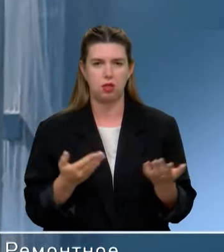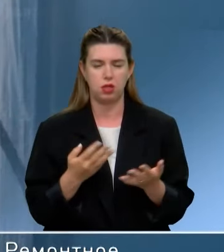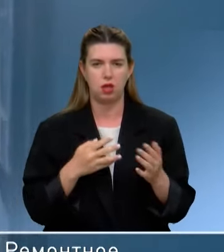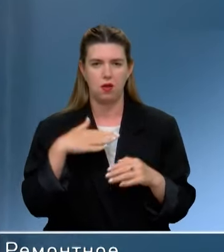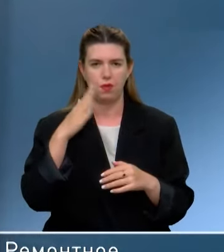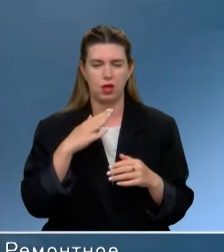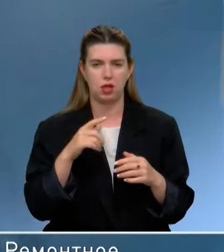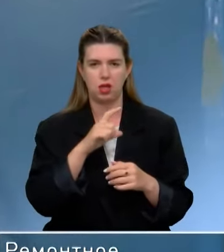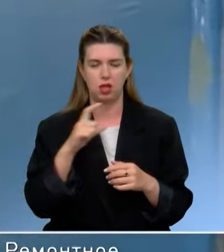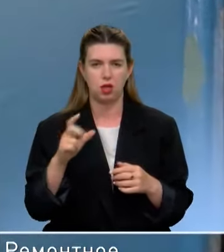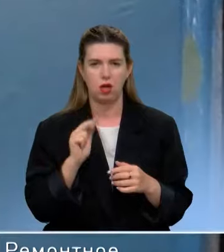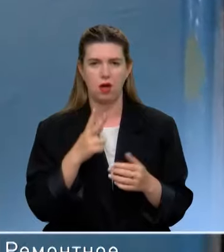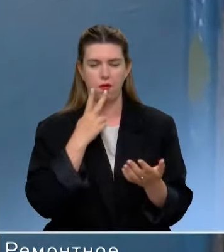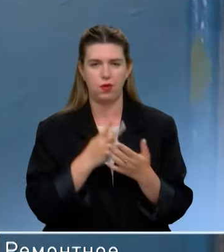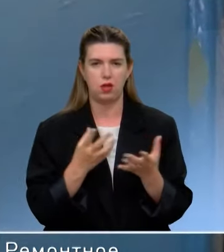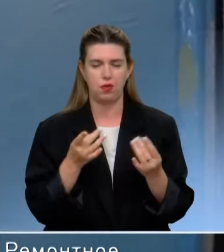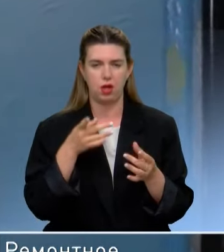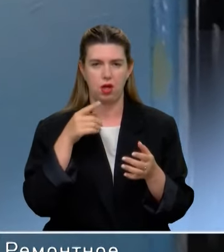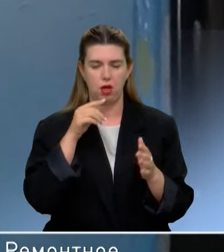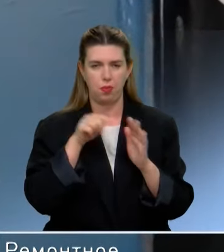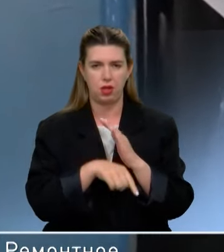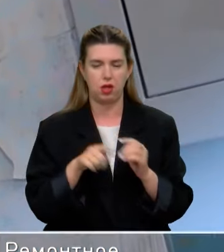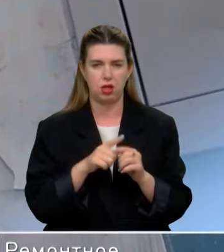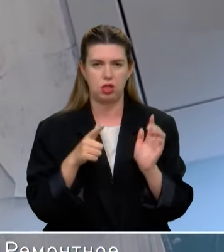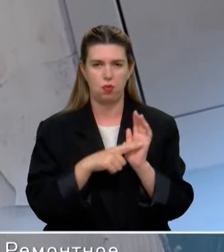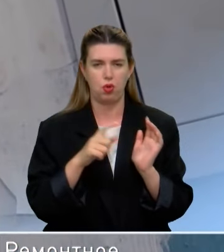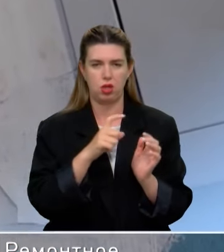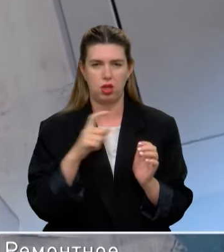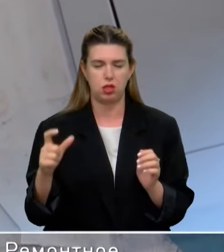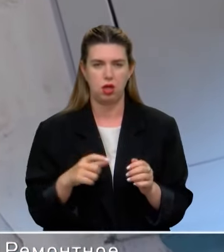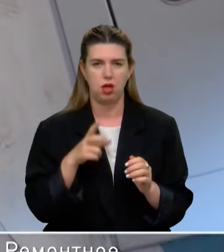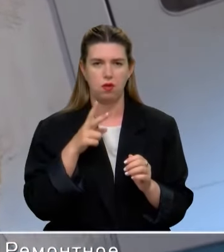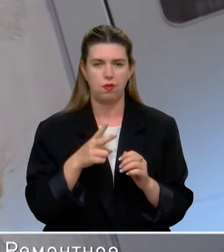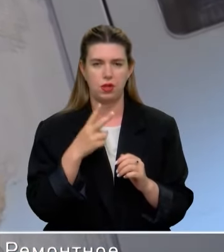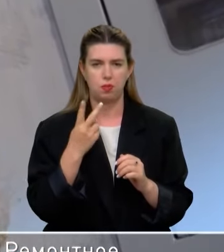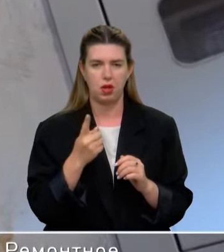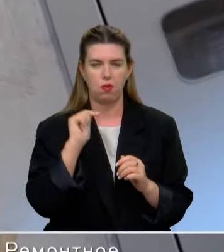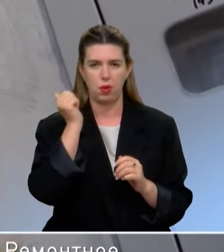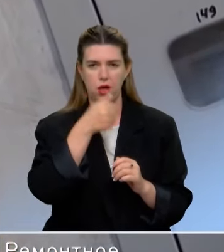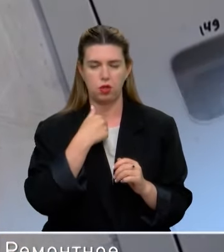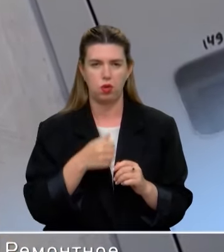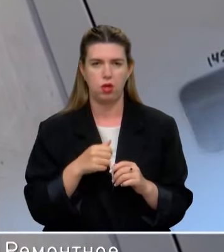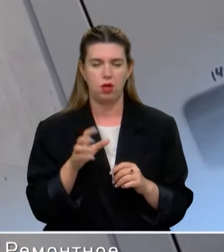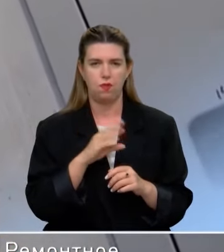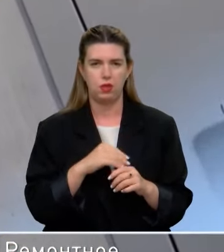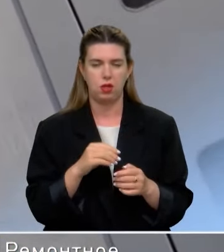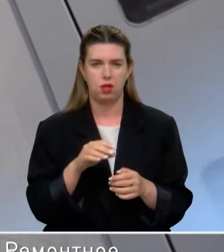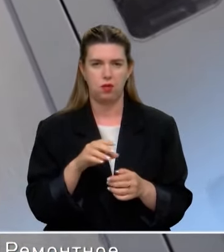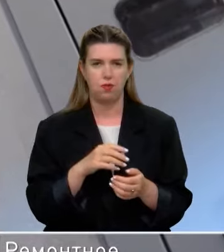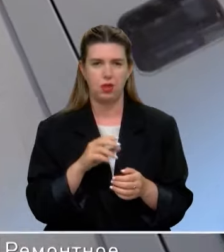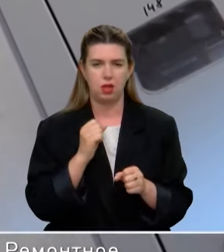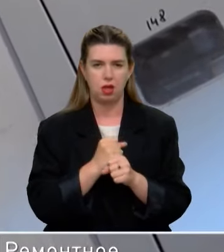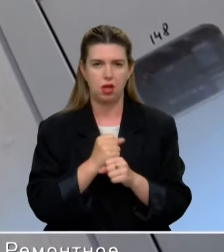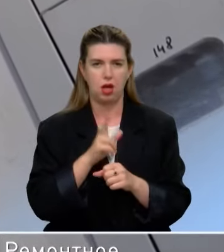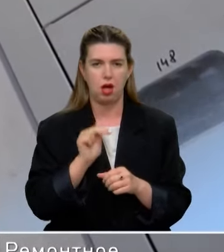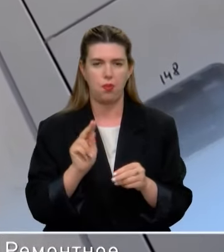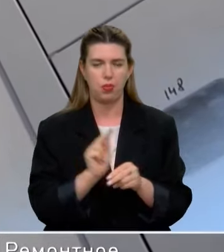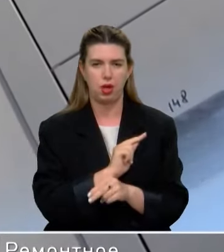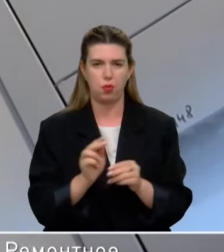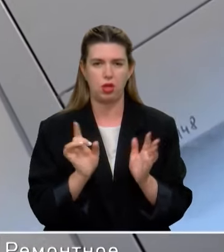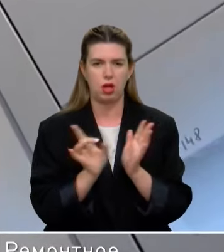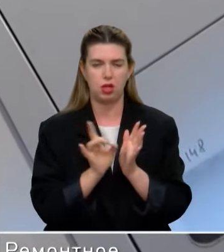верхних этажей но как видите влага проникает даже на седьмой в 2021 году делался капитальный ремонт